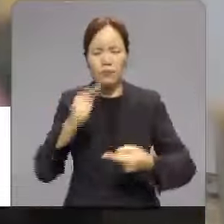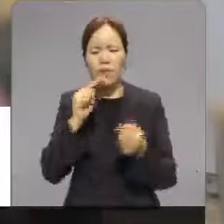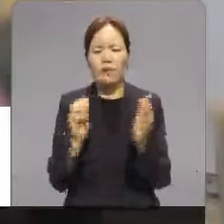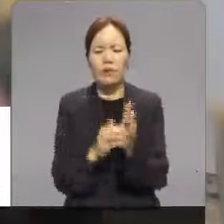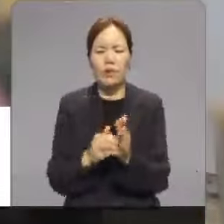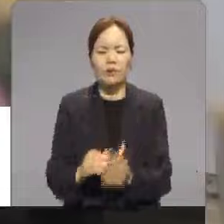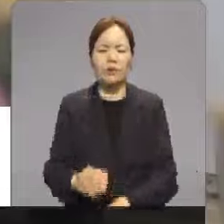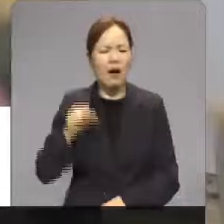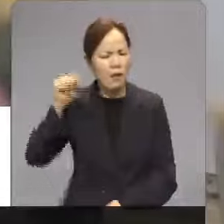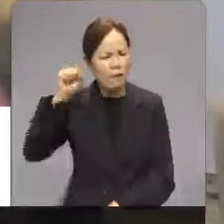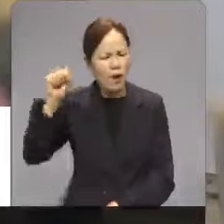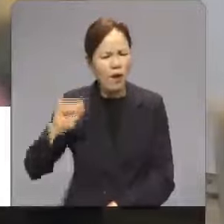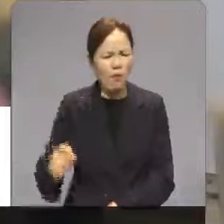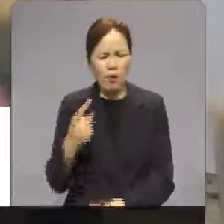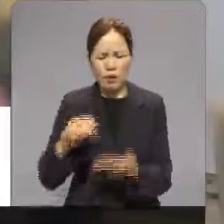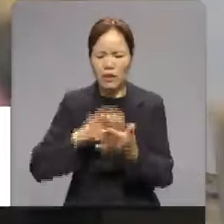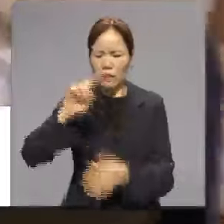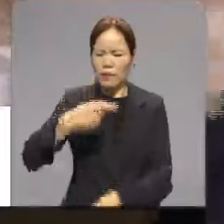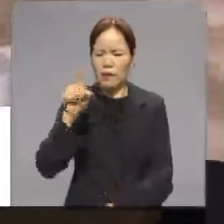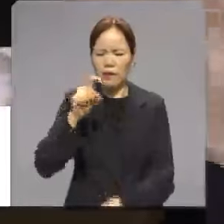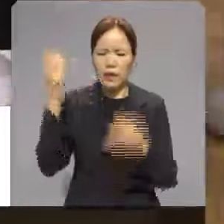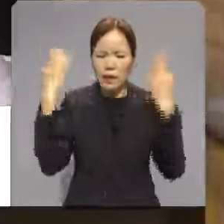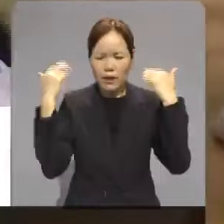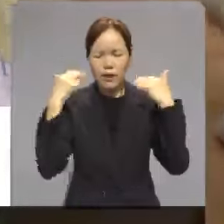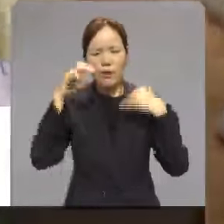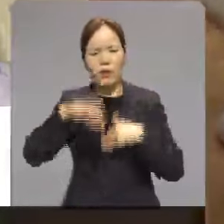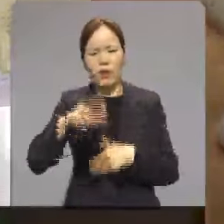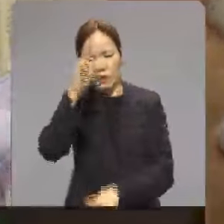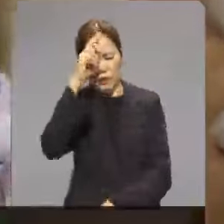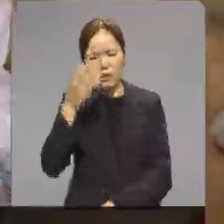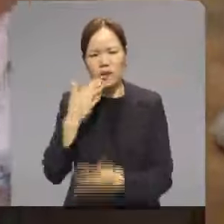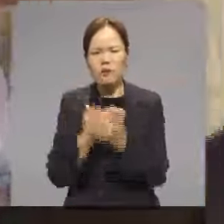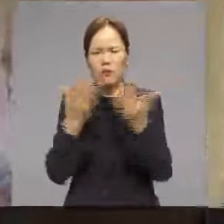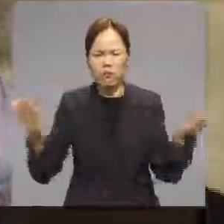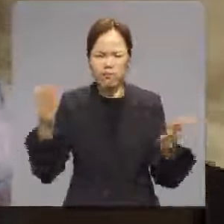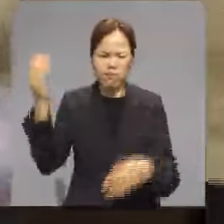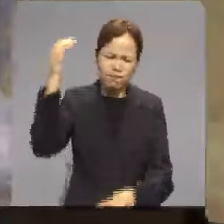총파업 여파로 110여 개 학교에서는 급식 등의 영향을 받았습니다.